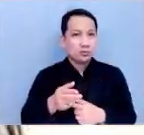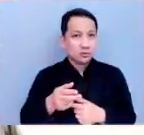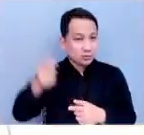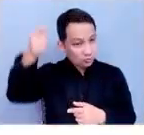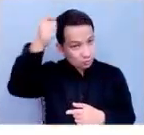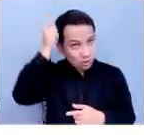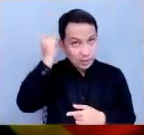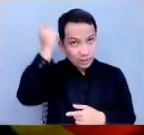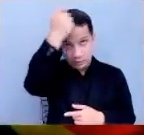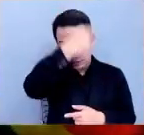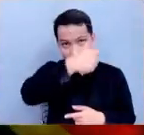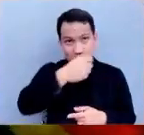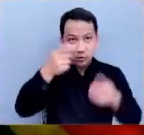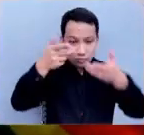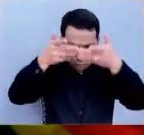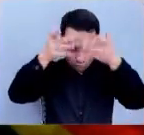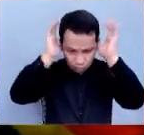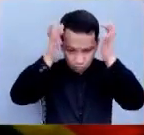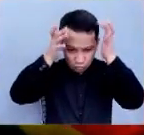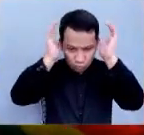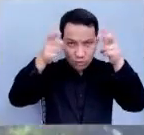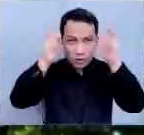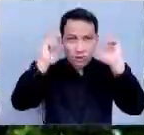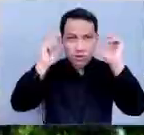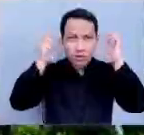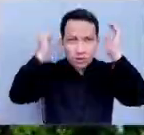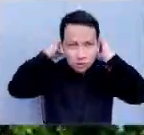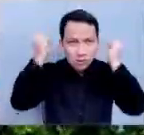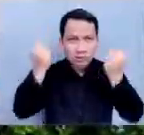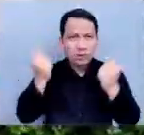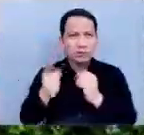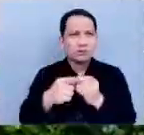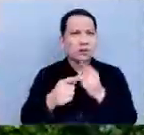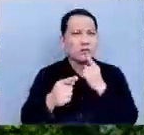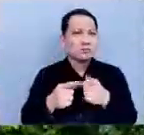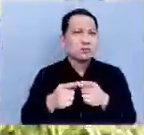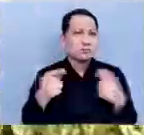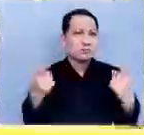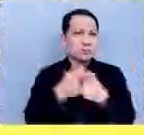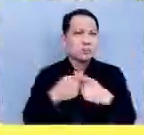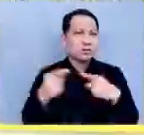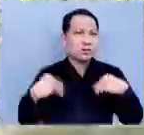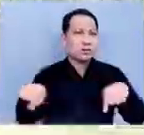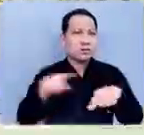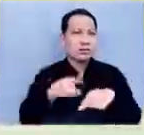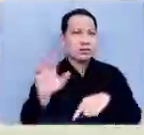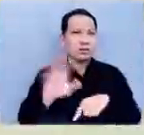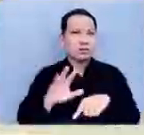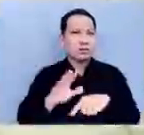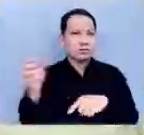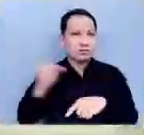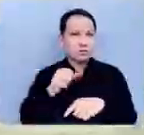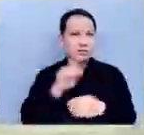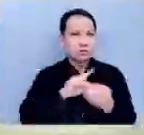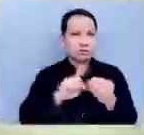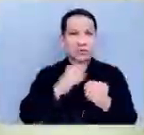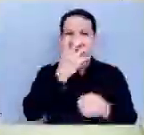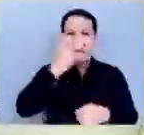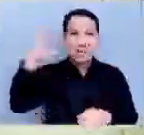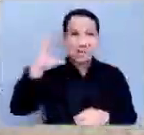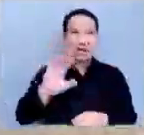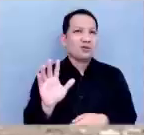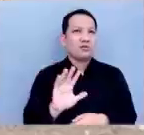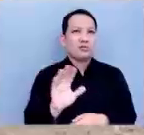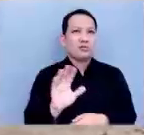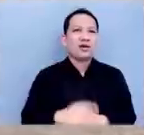isuklay, headband, suyod, unan o panali ng buhok. Kontra sa paniniwala ng karamihan, hindi ito nakukuha dahil sa init lamang po ng